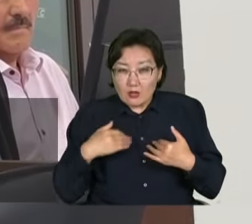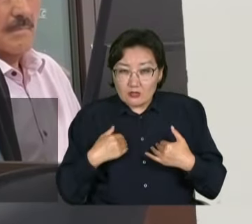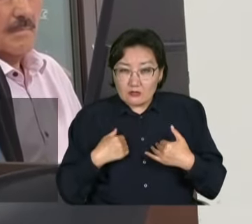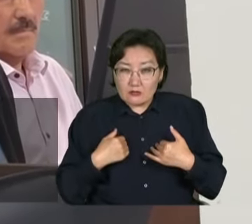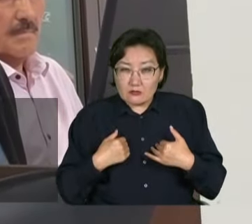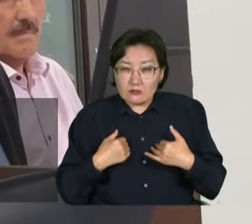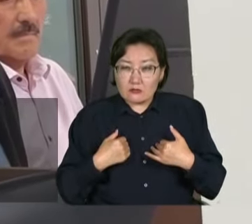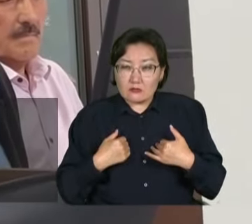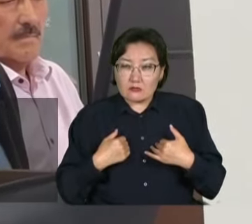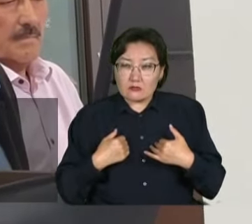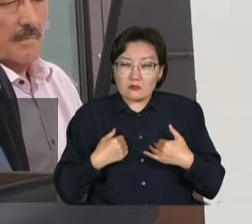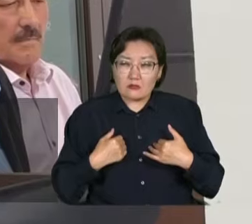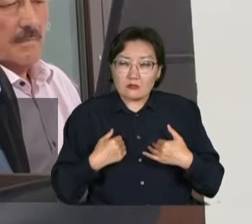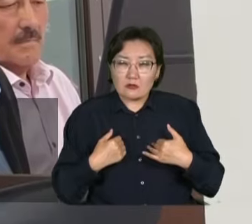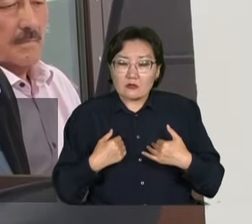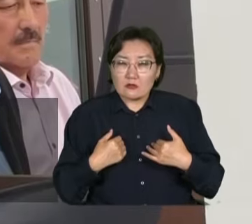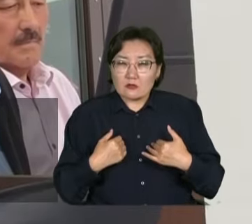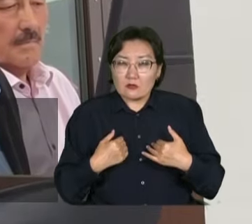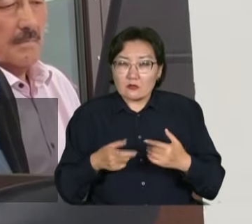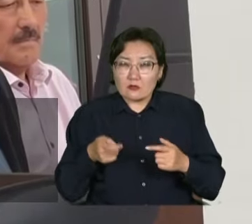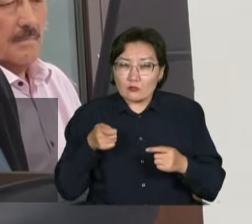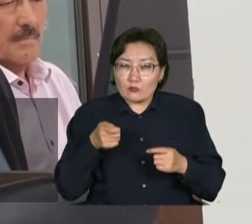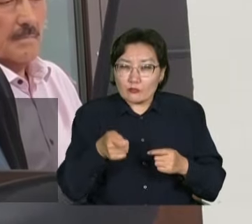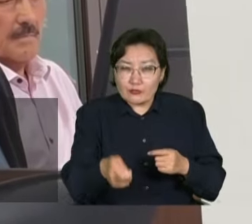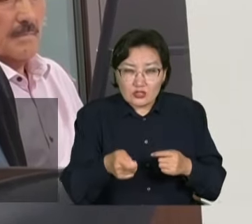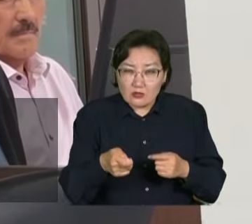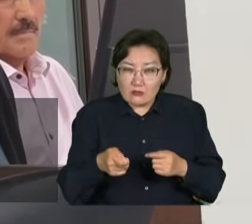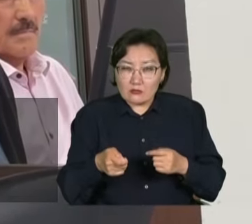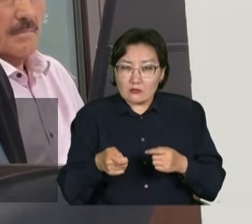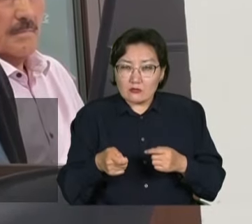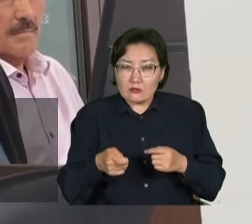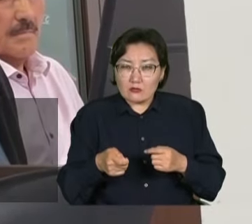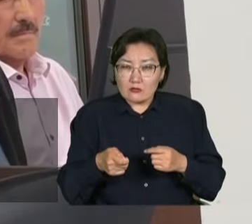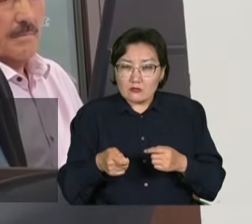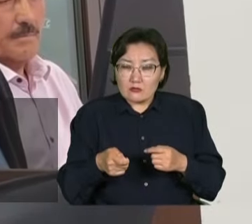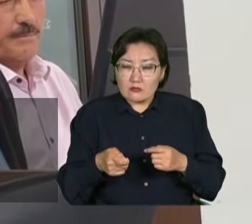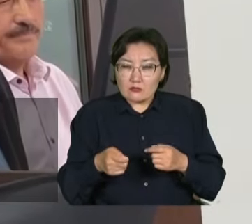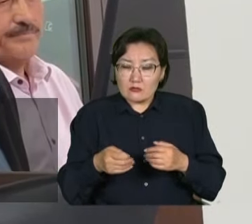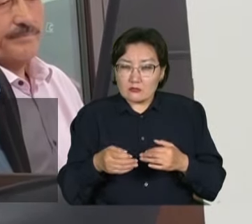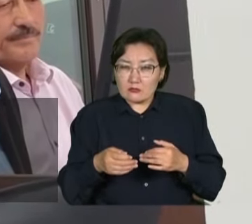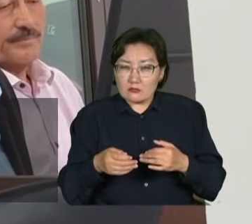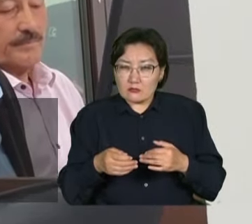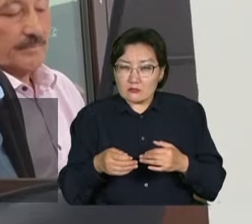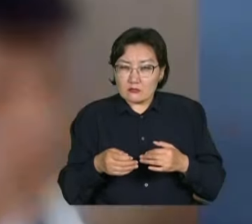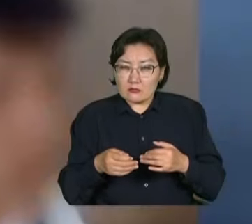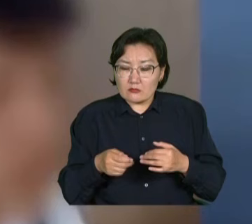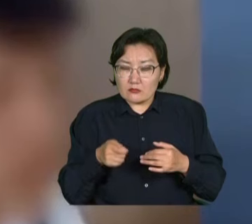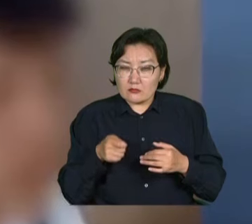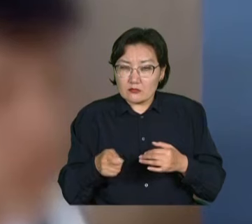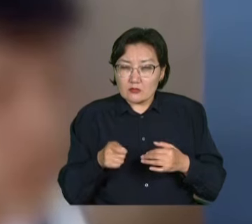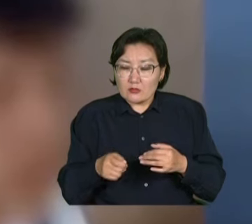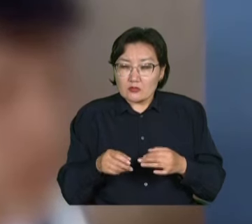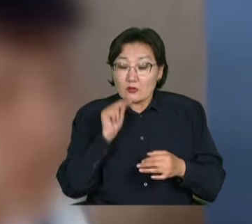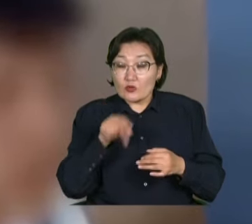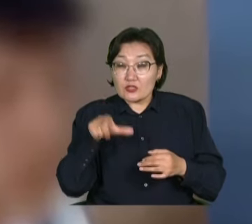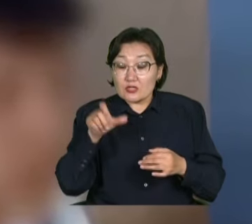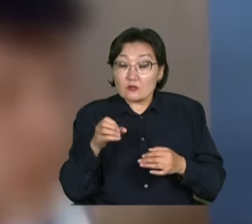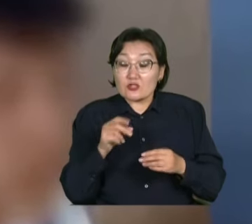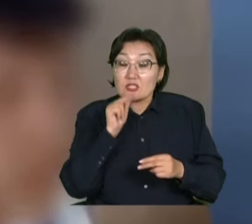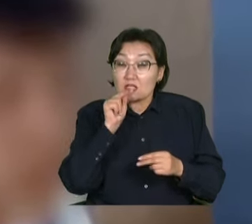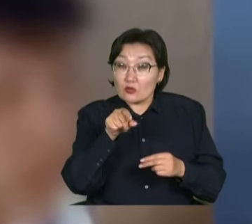Пышақты арып өлтіру арбада біз айтып кеттік, пышақтың бір баланы мынаған бермеймін ғой, апарып өзім ақылдаса алмаймын ғой оның көзін мына жақта. Сотталушы